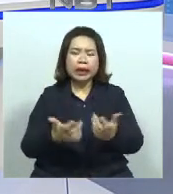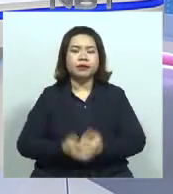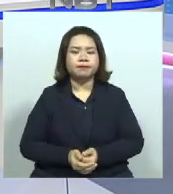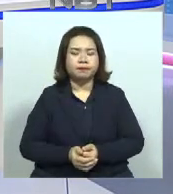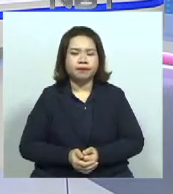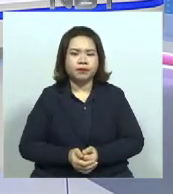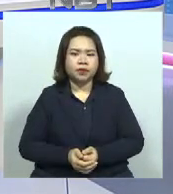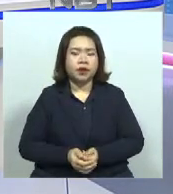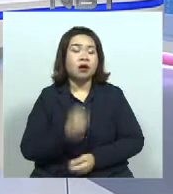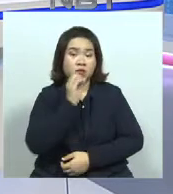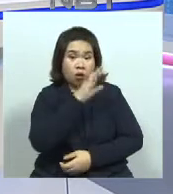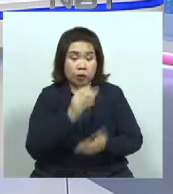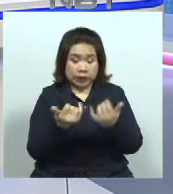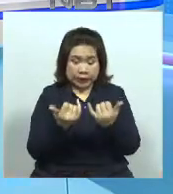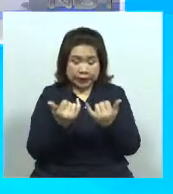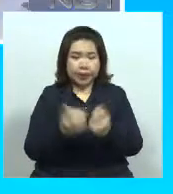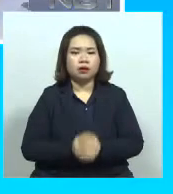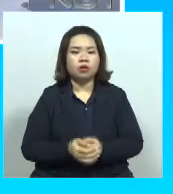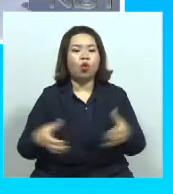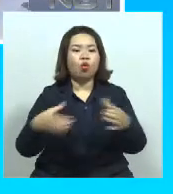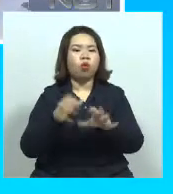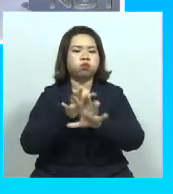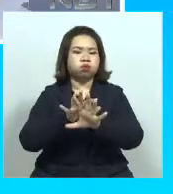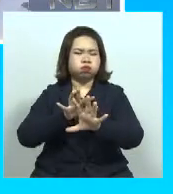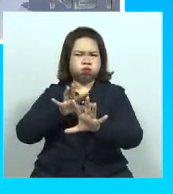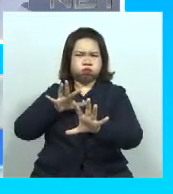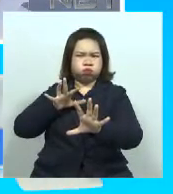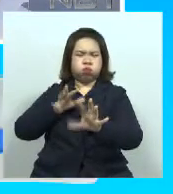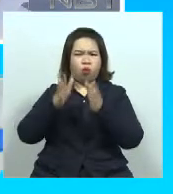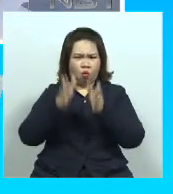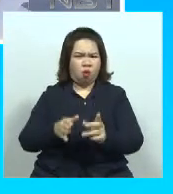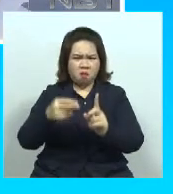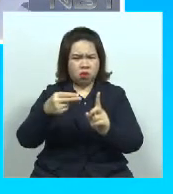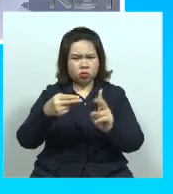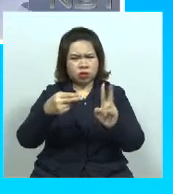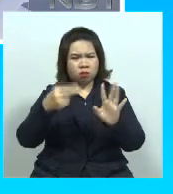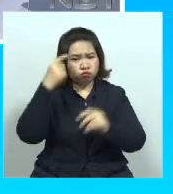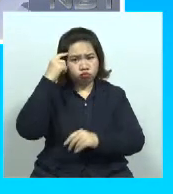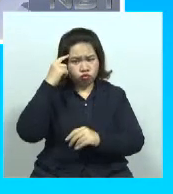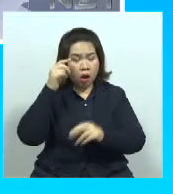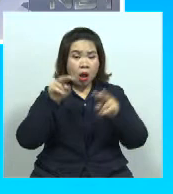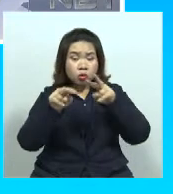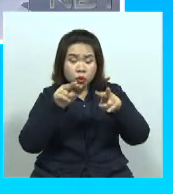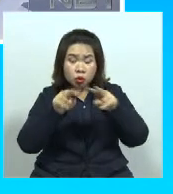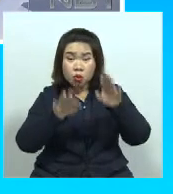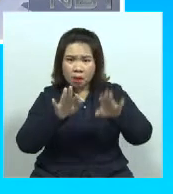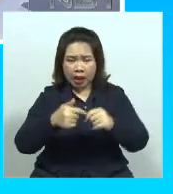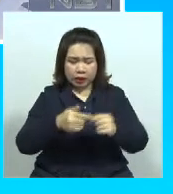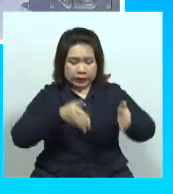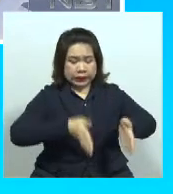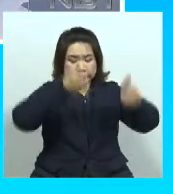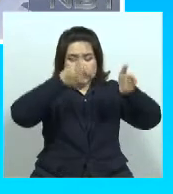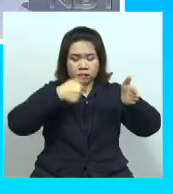ครับขณะนี้ทางผู้ชุมนุมนะครับซึ่งก็มีประมาณหลายหมื่นคนนะครับจากที่ประมาณด้วยสายตานะครับพอดีจากที่ออฟฟิศผมก็มองลง